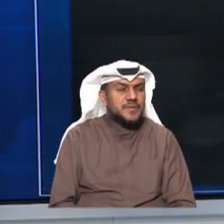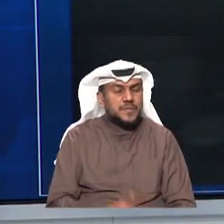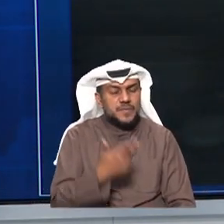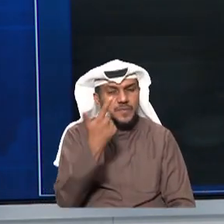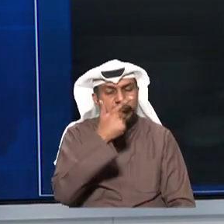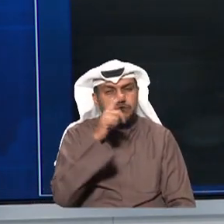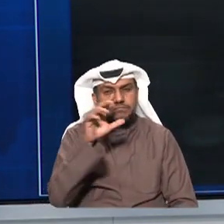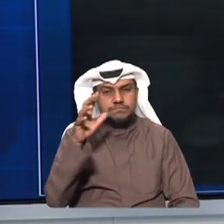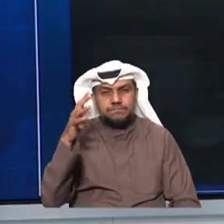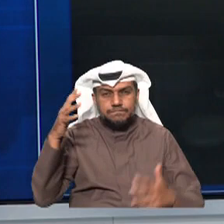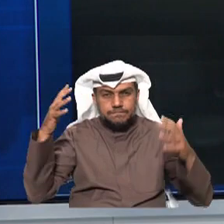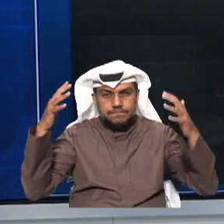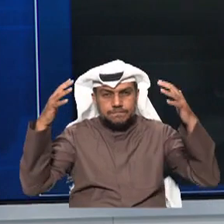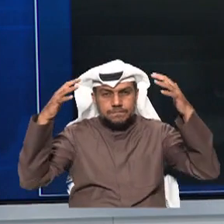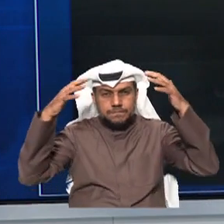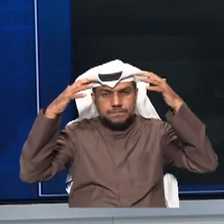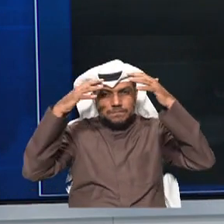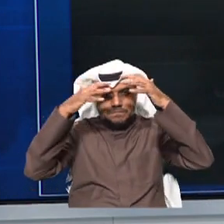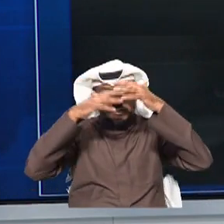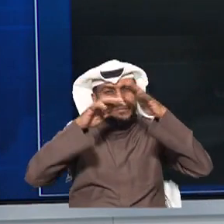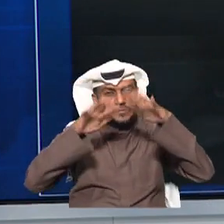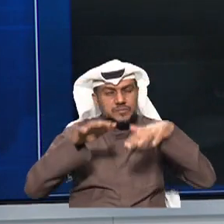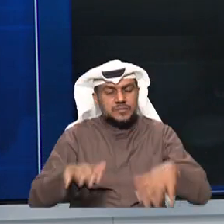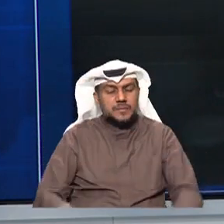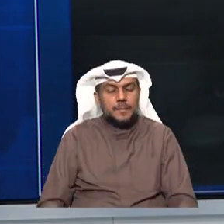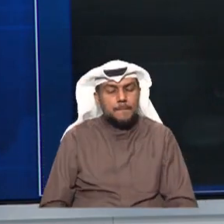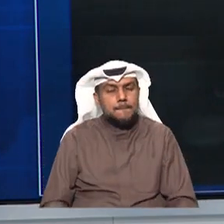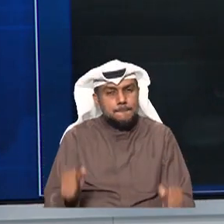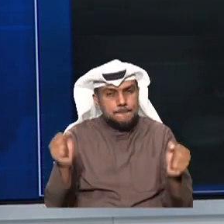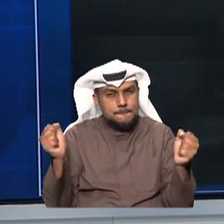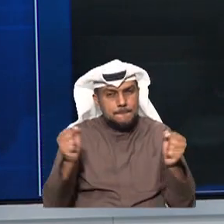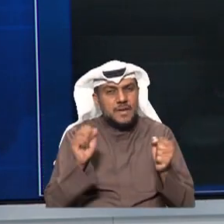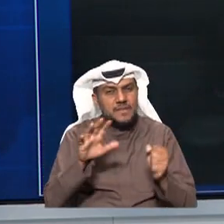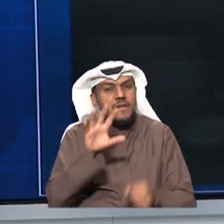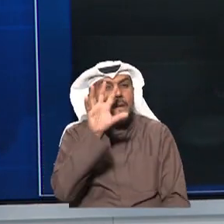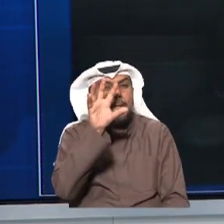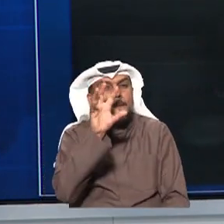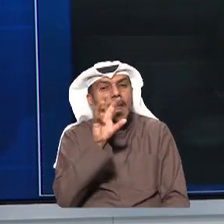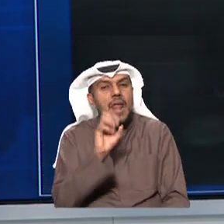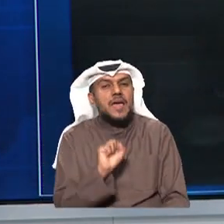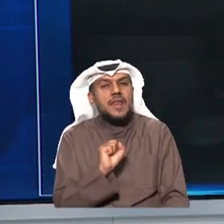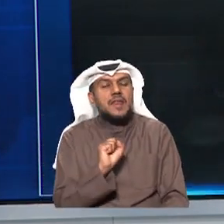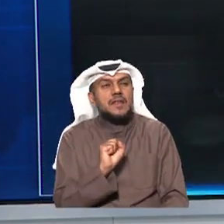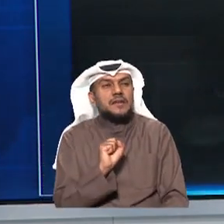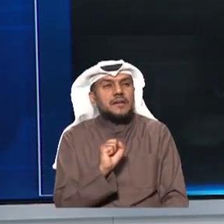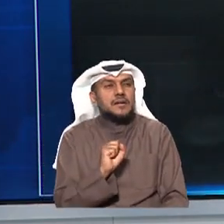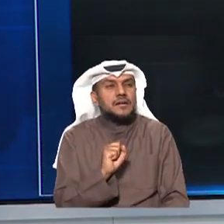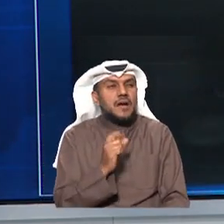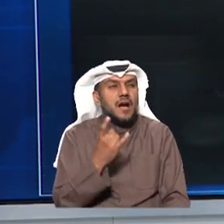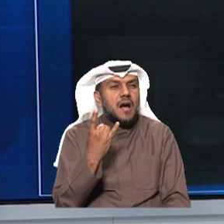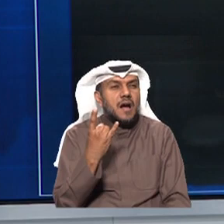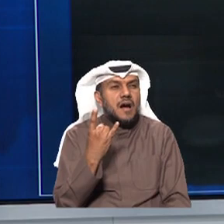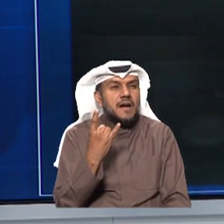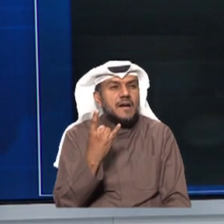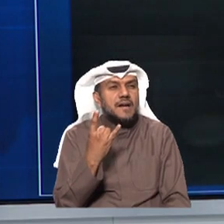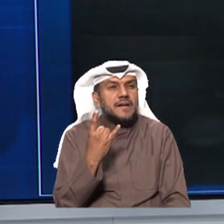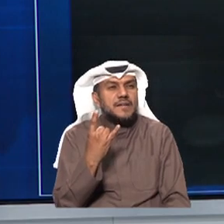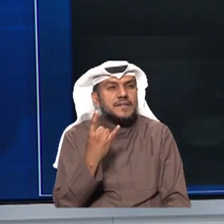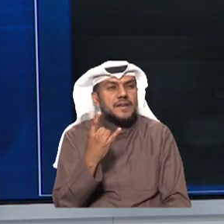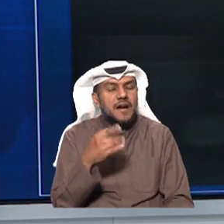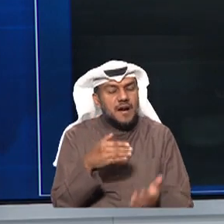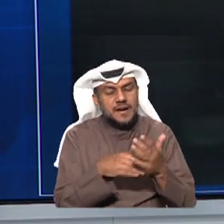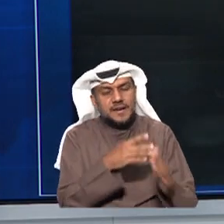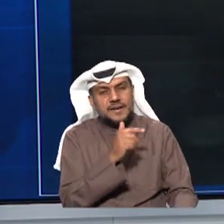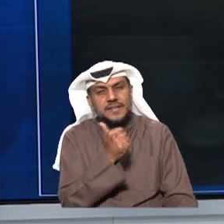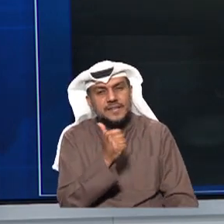المساء، درجات الحرارة راح تكون مائلة إلى البرودة في بداية المساء، 10 درجات مئوية في المناطق الصحراوية، 16